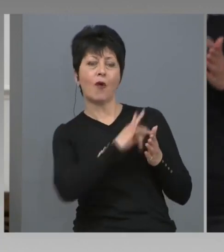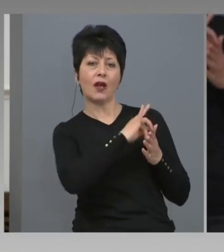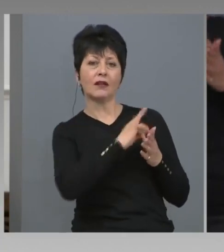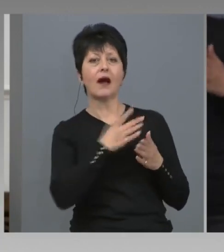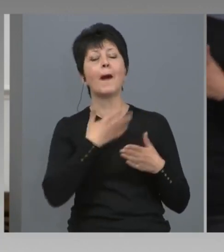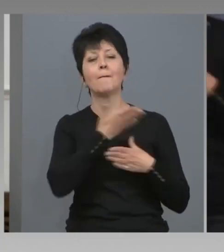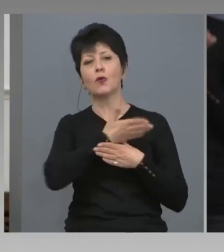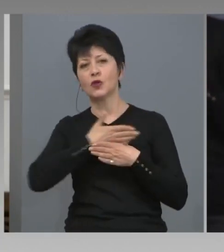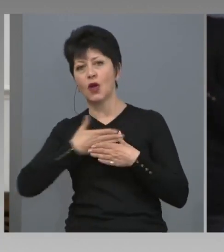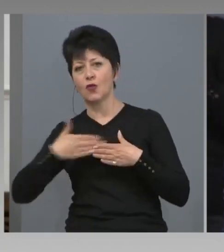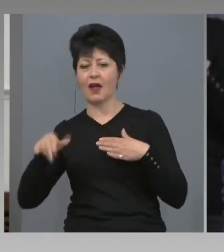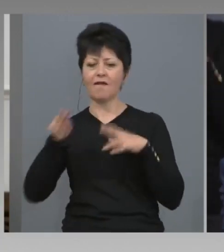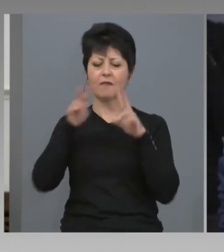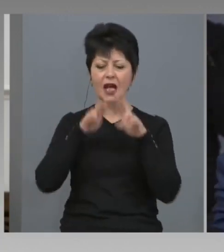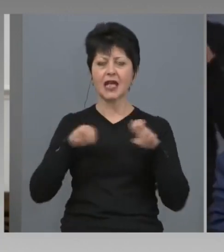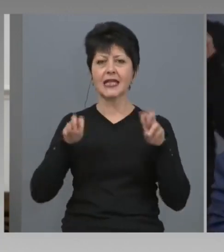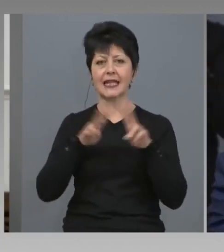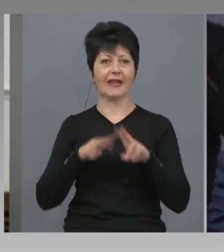изследването.